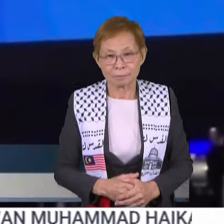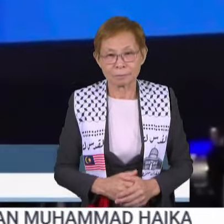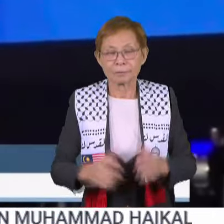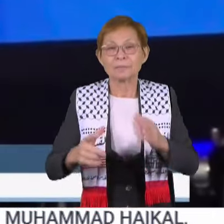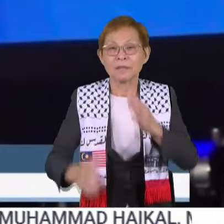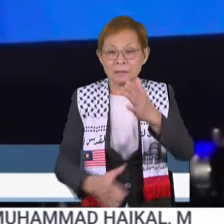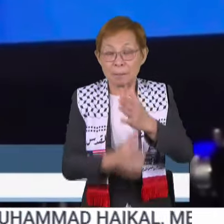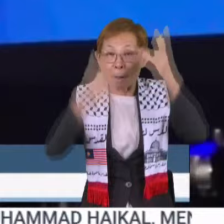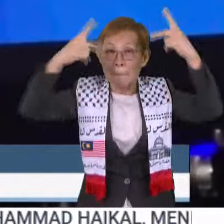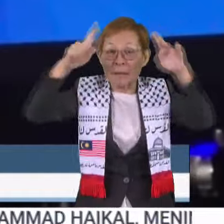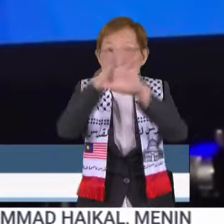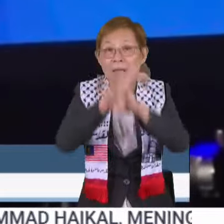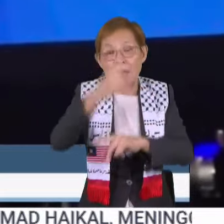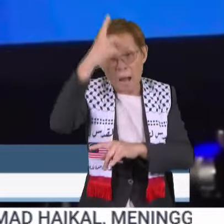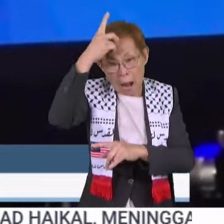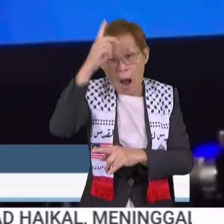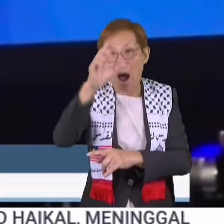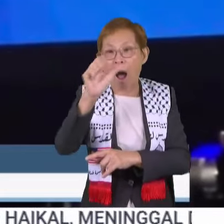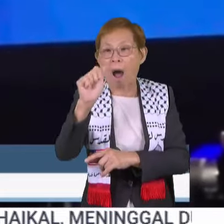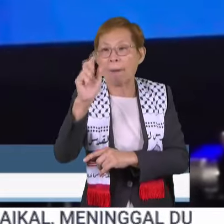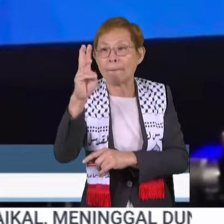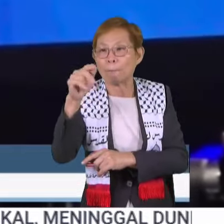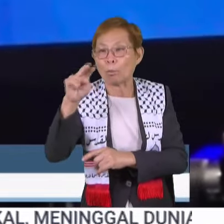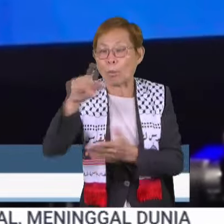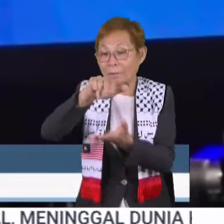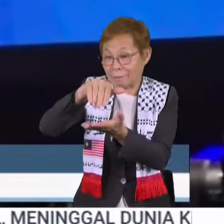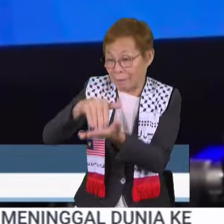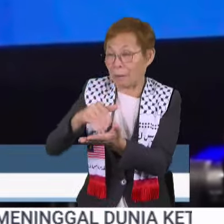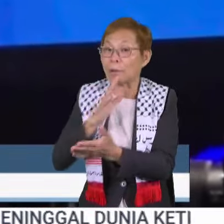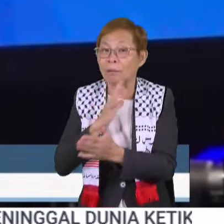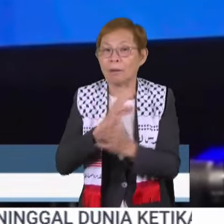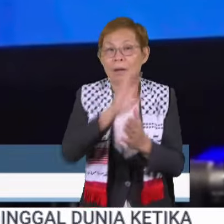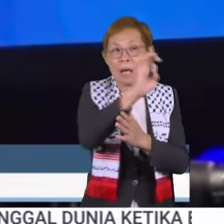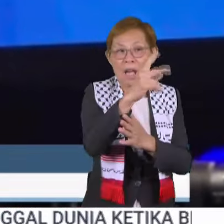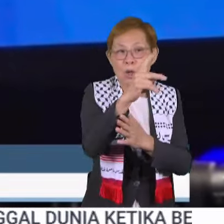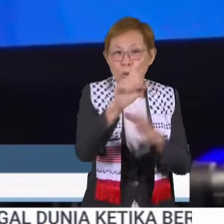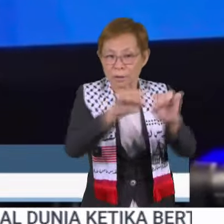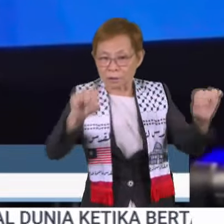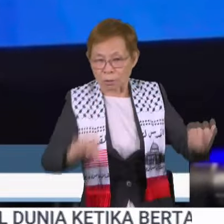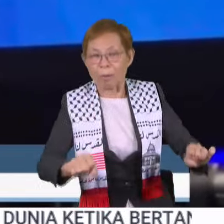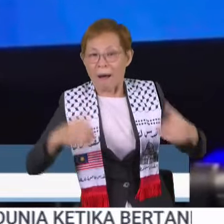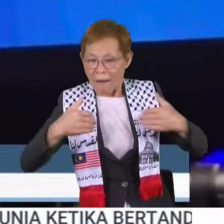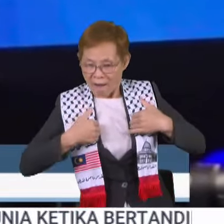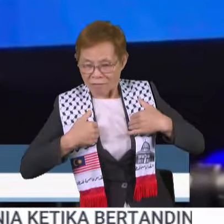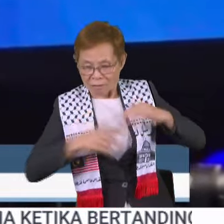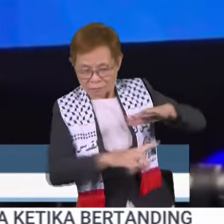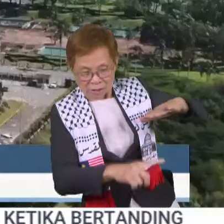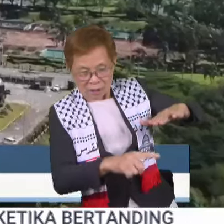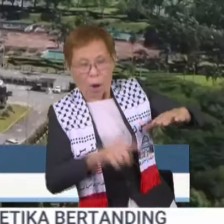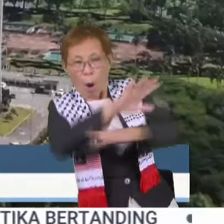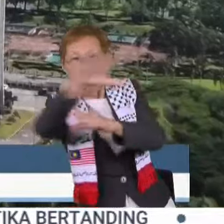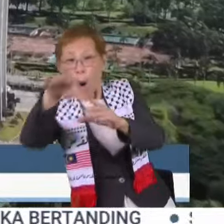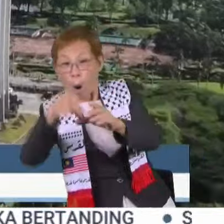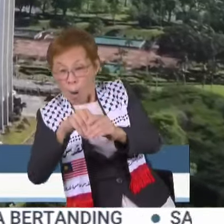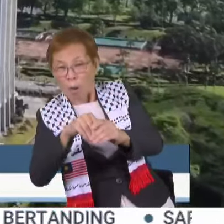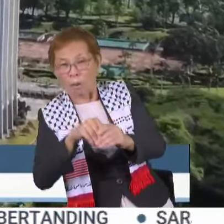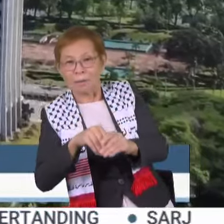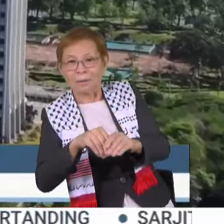timbalan Premier Sarawak Datuk Amar Awang Tengah Ali Hassan berkata ekosistem tersebut akan mewujudkan dasar yang lebih holistik